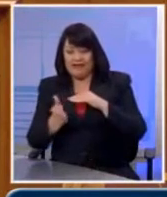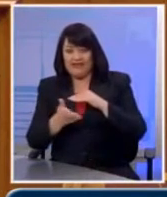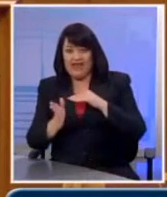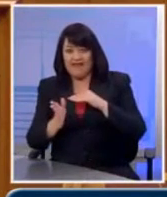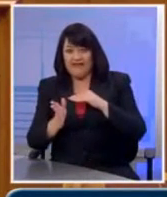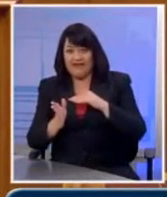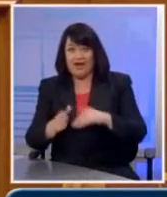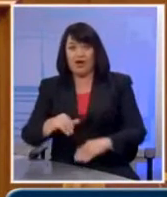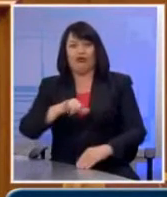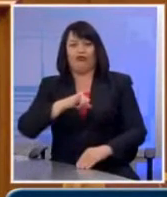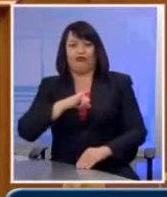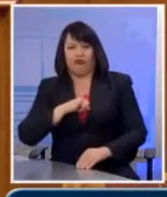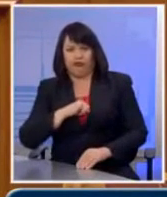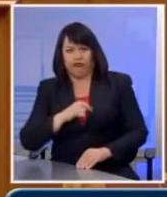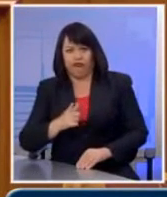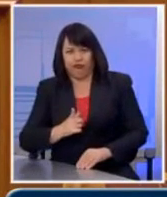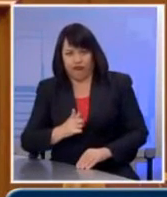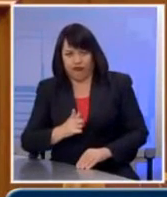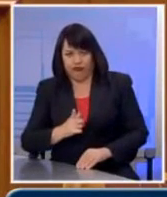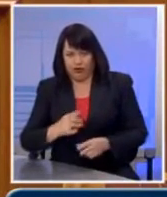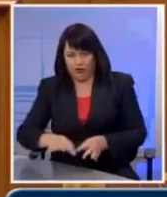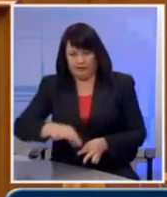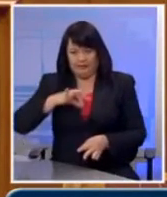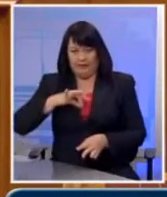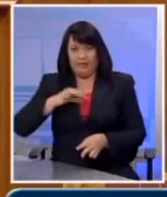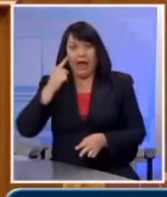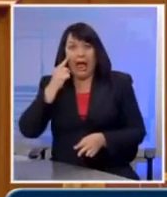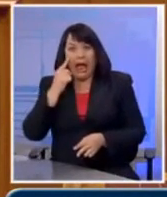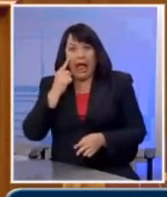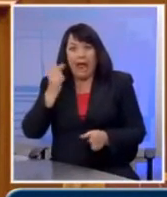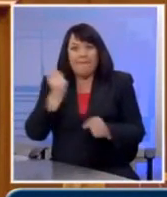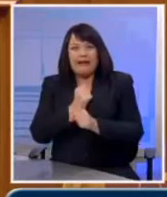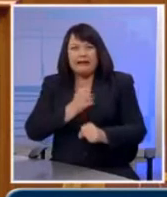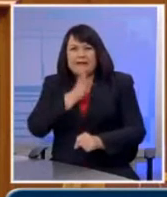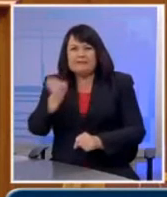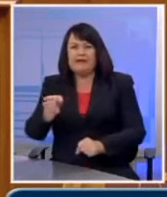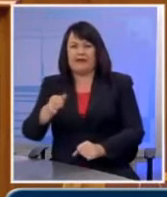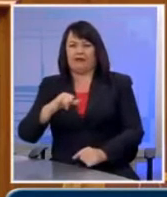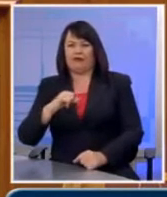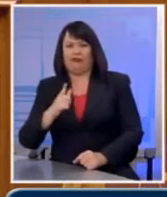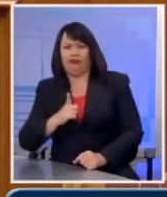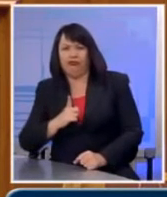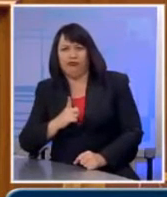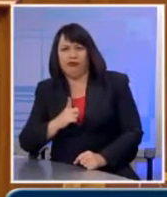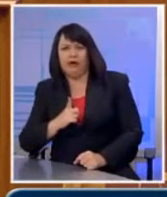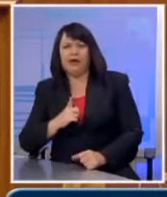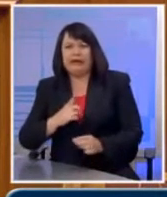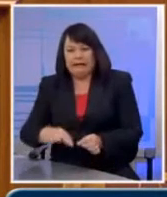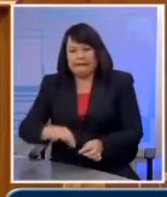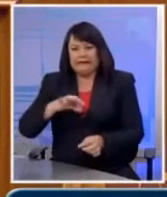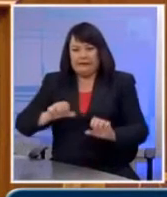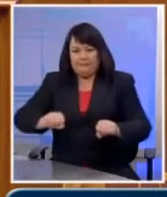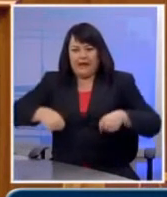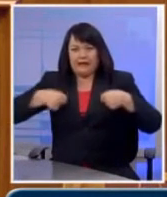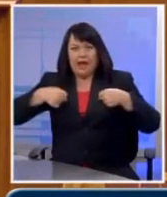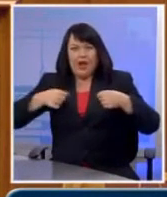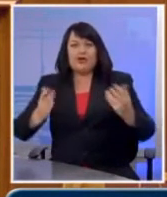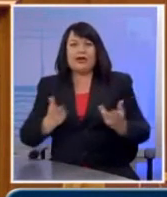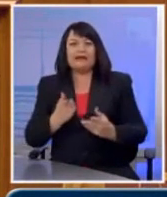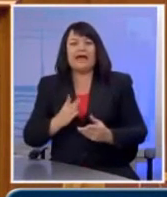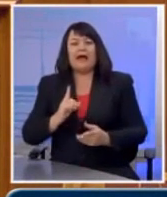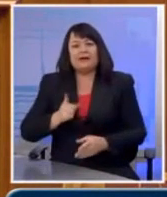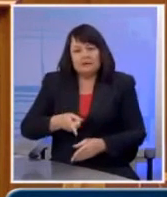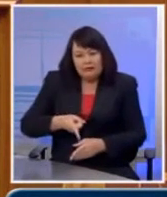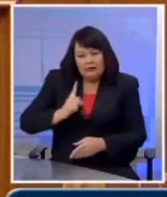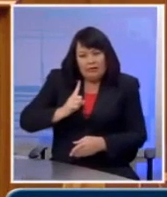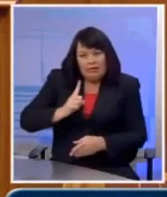φερμουάρ του για να αποδείξουμε συνωμοσία. Εγώ φοβάμαι και αναρωτιέμαι αν κάποιος έχει προστάτη και παραμένει